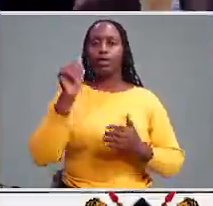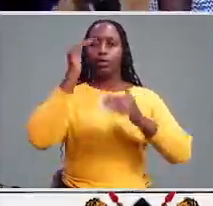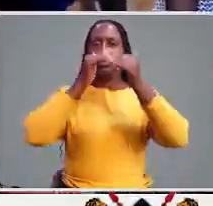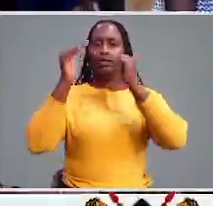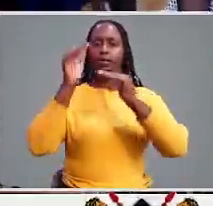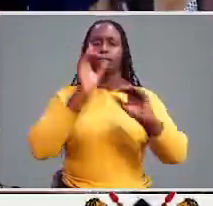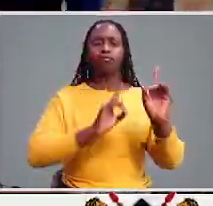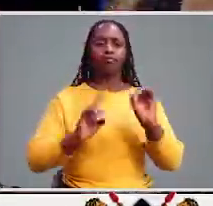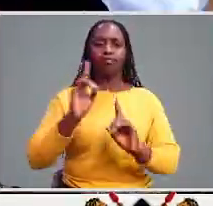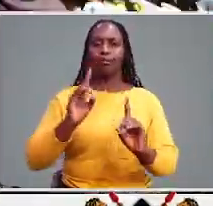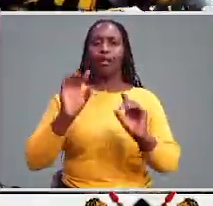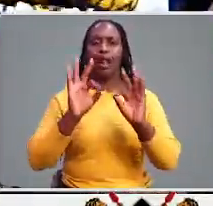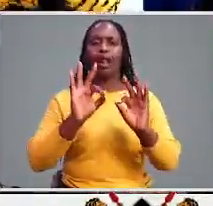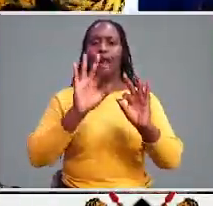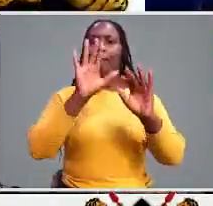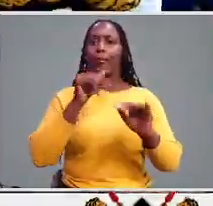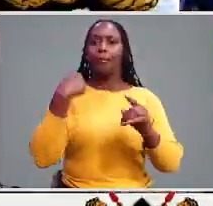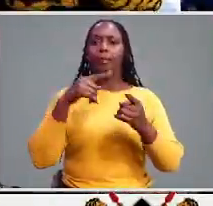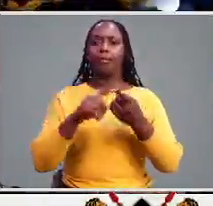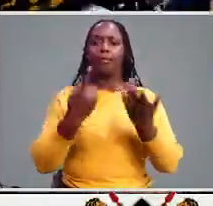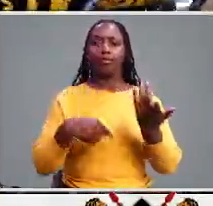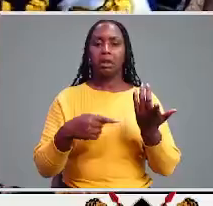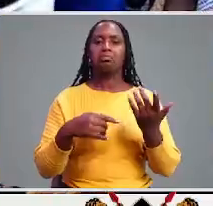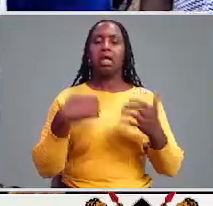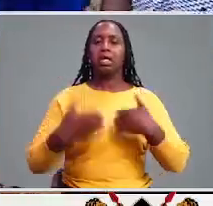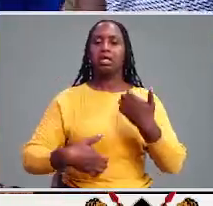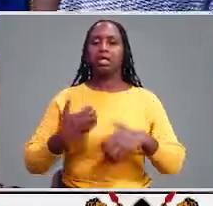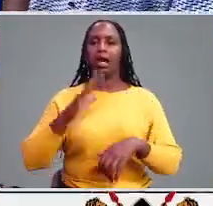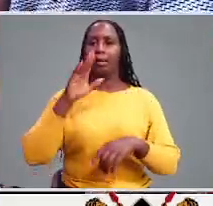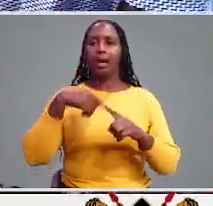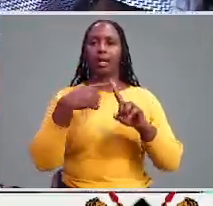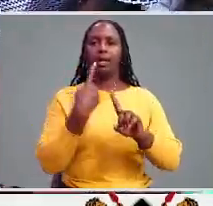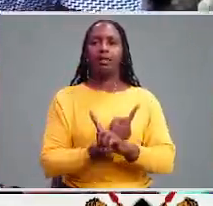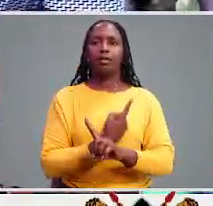Wamecheza ngoma kwa kutumbuizwa na wasanii mashuhuri.